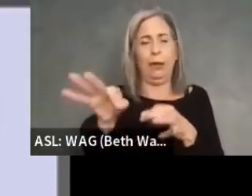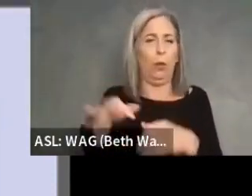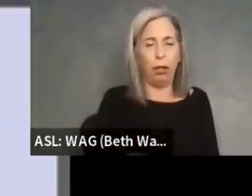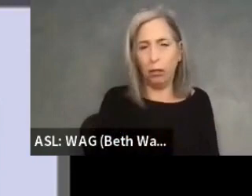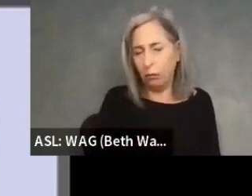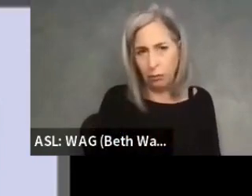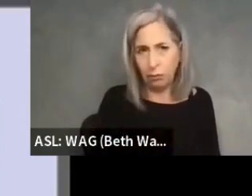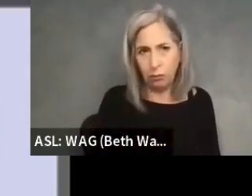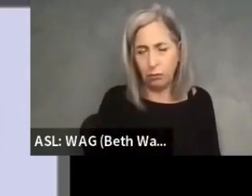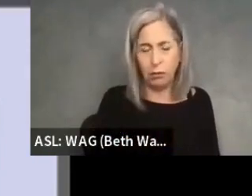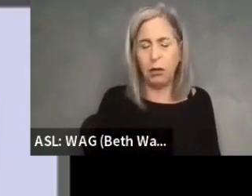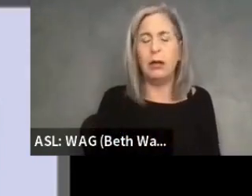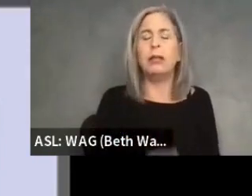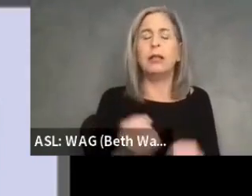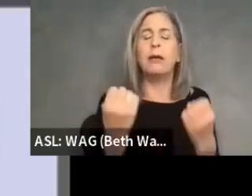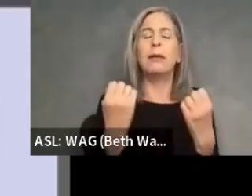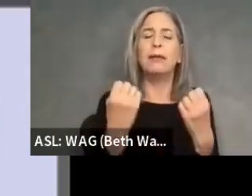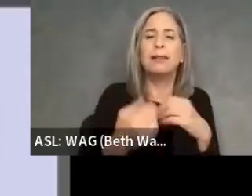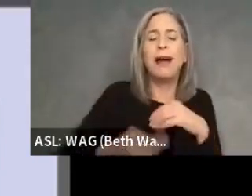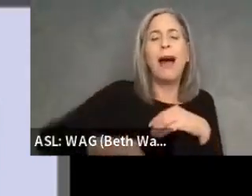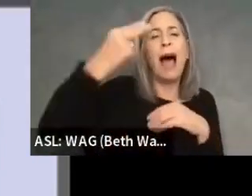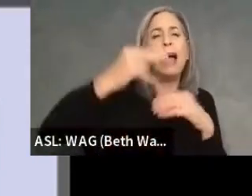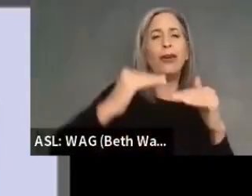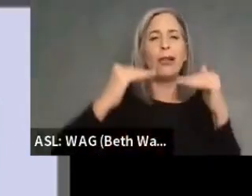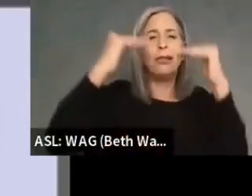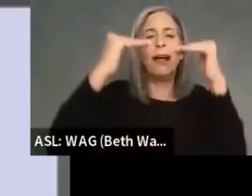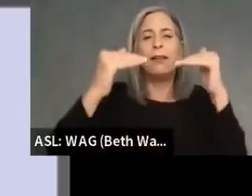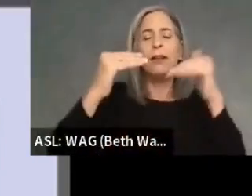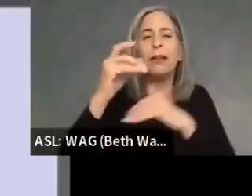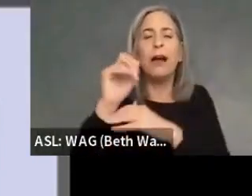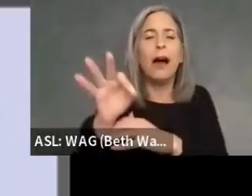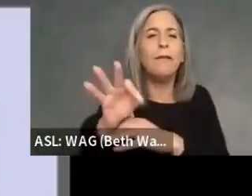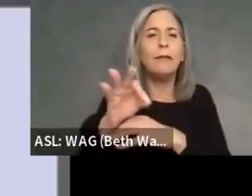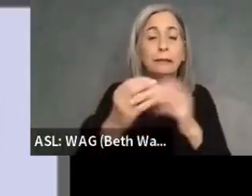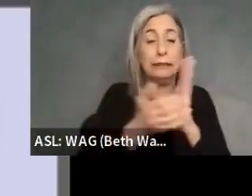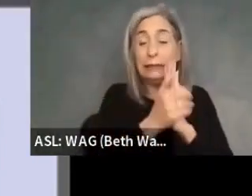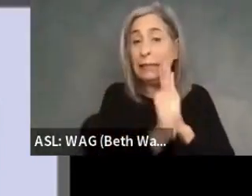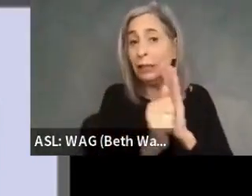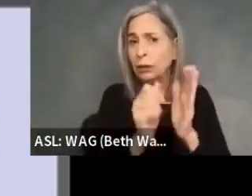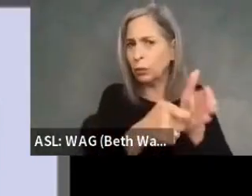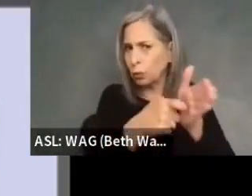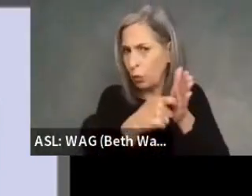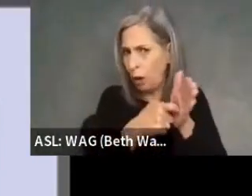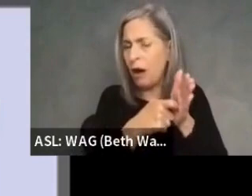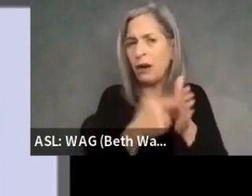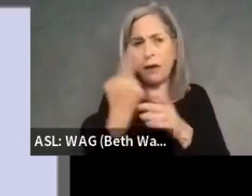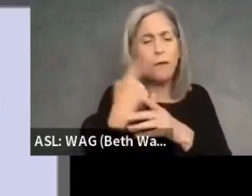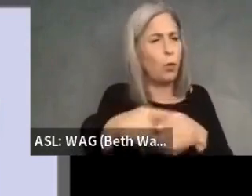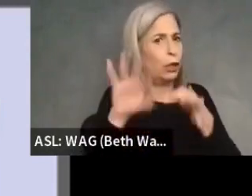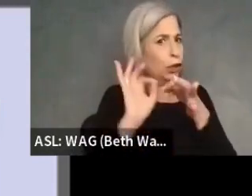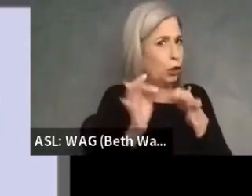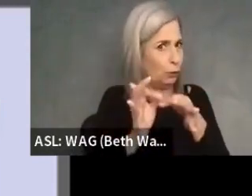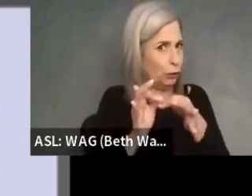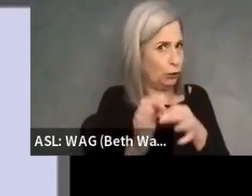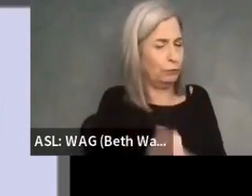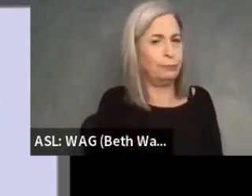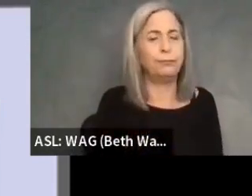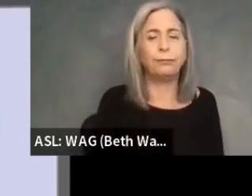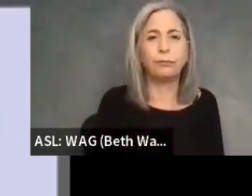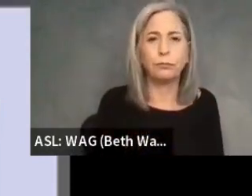好的理解的话，你应该告诉他们，你可以向他们提供这种翻译服务。